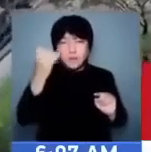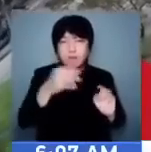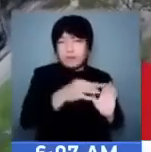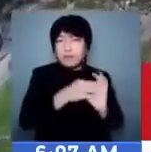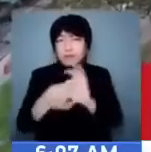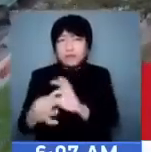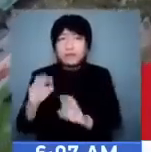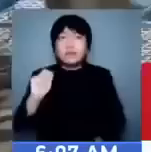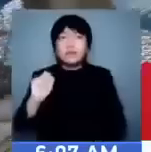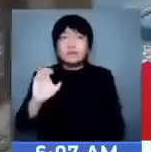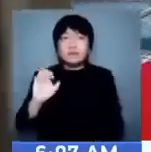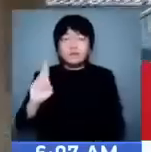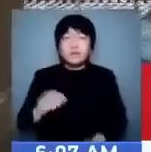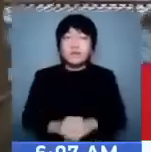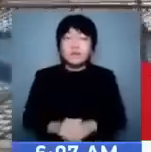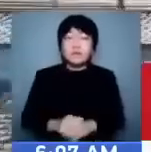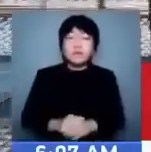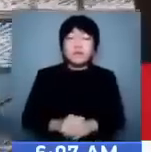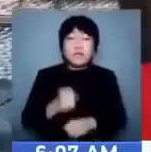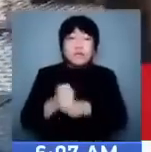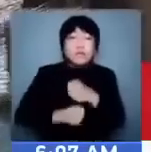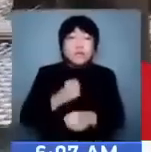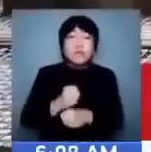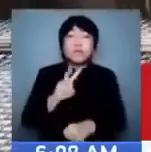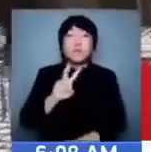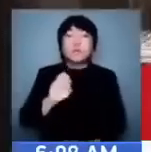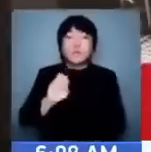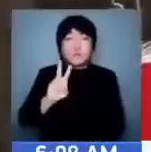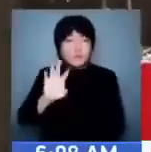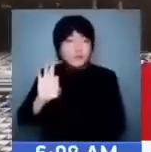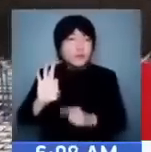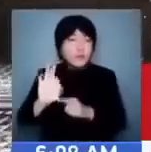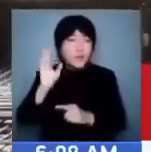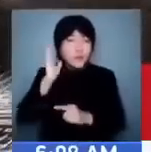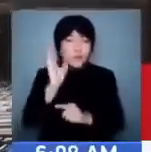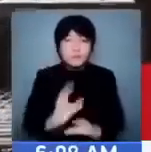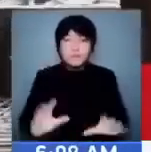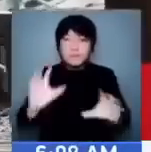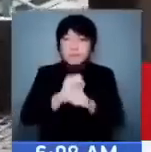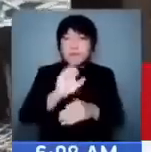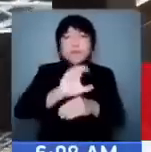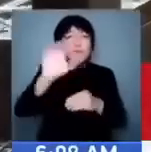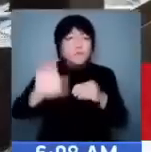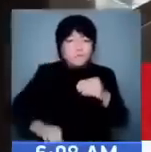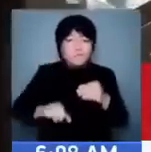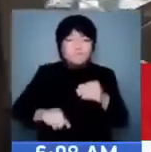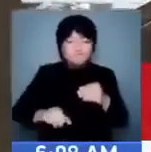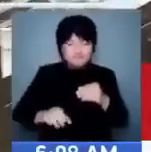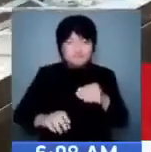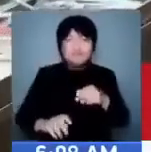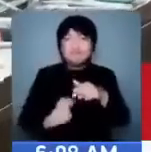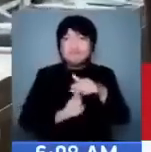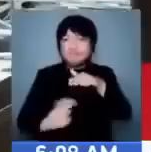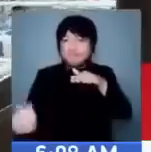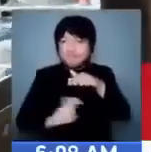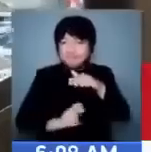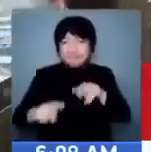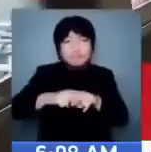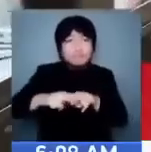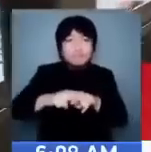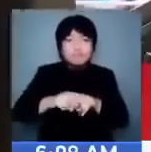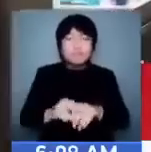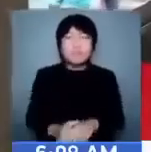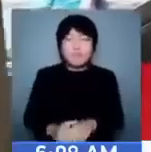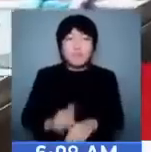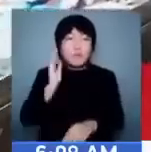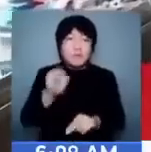matatapos ang subway project na posibleng maningil ng 22 pesos na boarding fare at 2 pisong dagdag sa kada kilometrong biyahe base